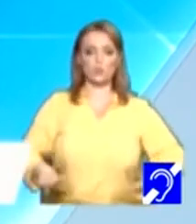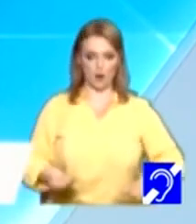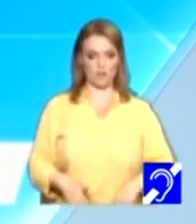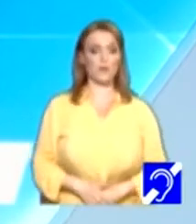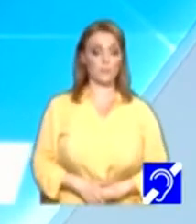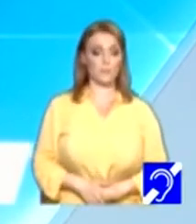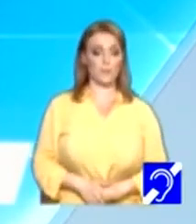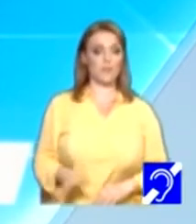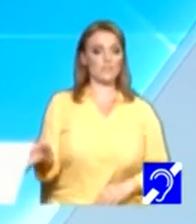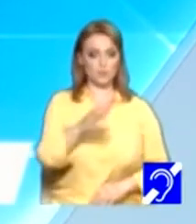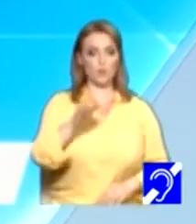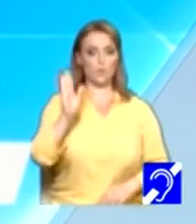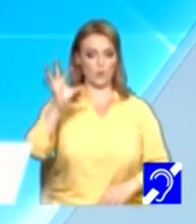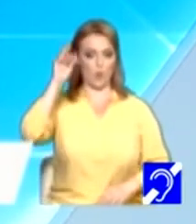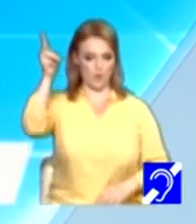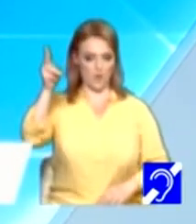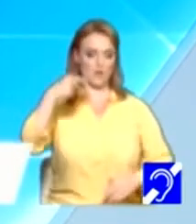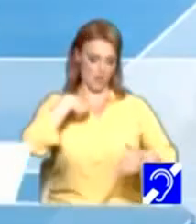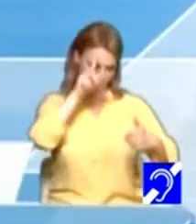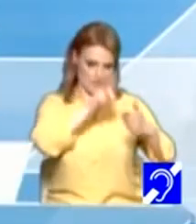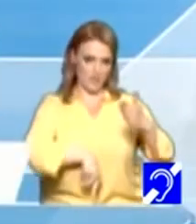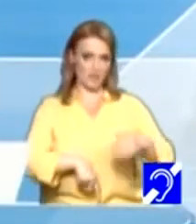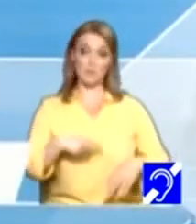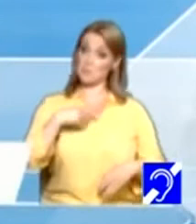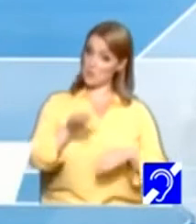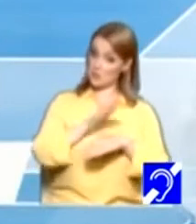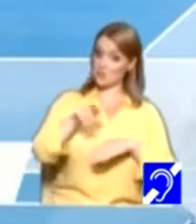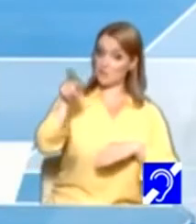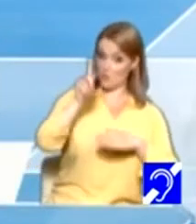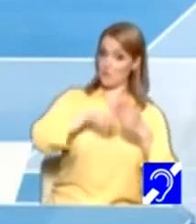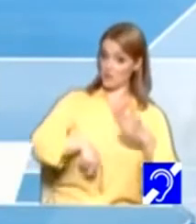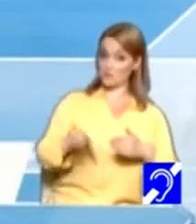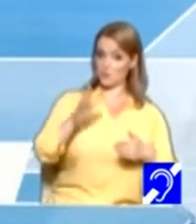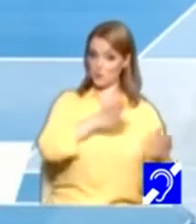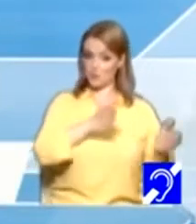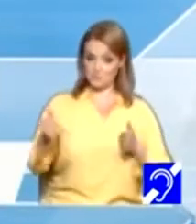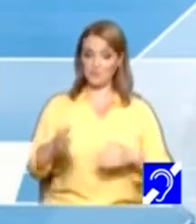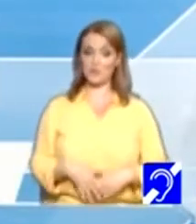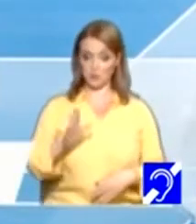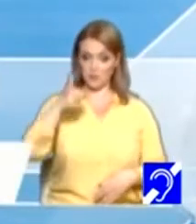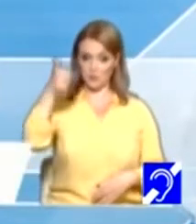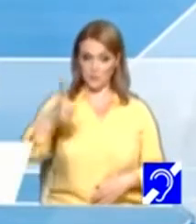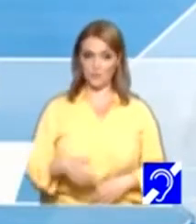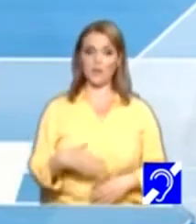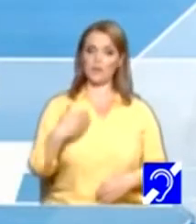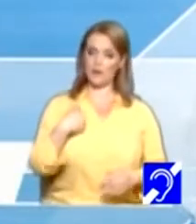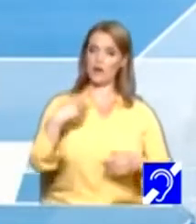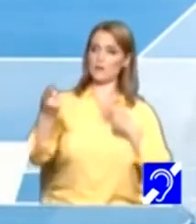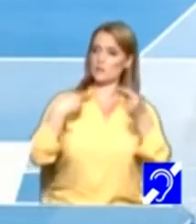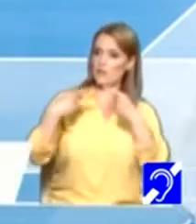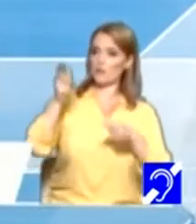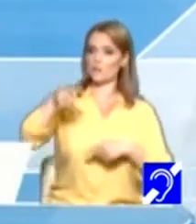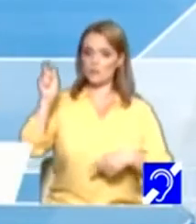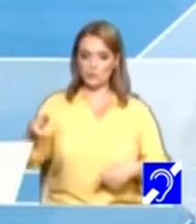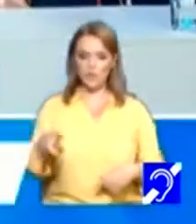că totul o să fie ok, mai mult ca sigur. Sunteți foarte optimist și sunteți aproape o excepție între politicienii care au trecut